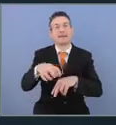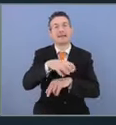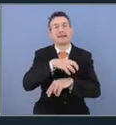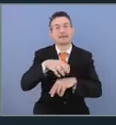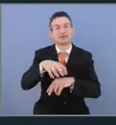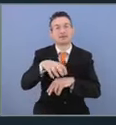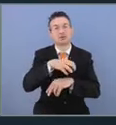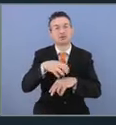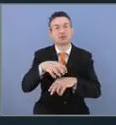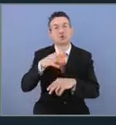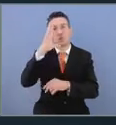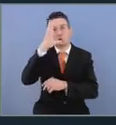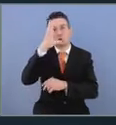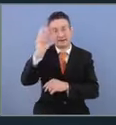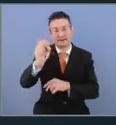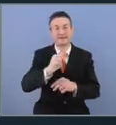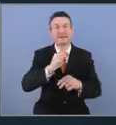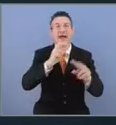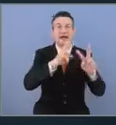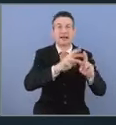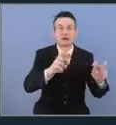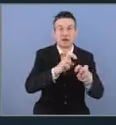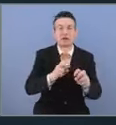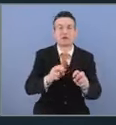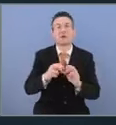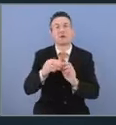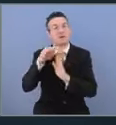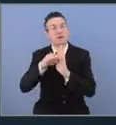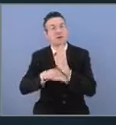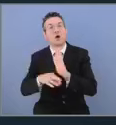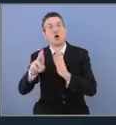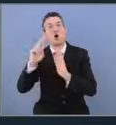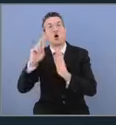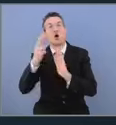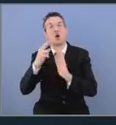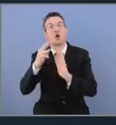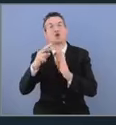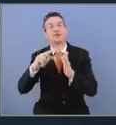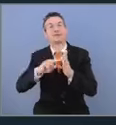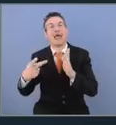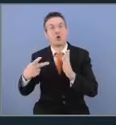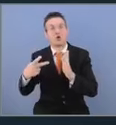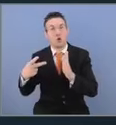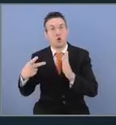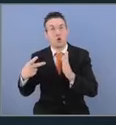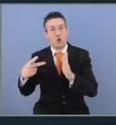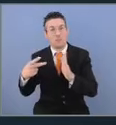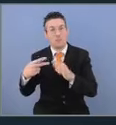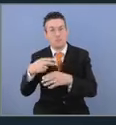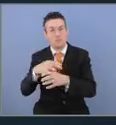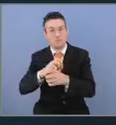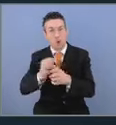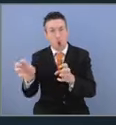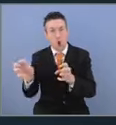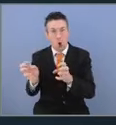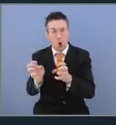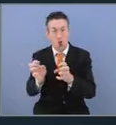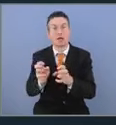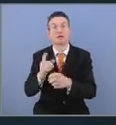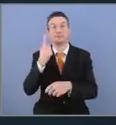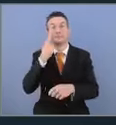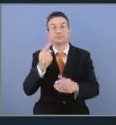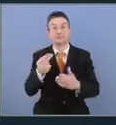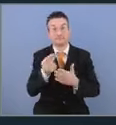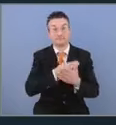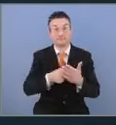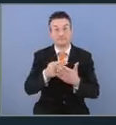dell'università e della ricerca, è il Rom Technopol. Noi abbiamo fortemente sostenuto una progettualità nata dai tre grandi atenei pubblici di